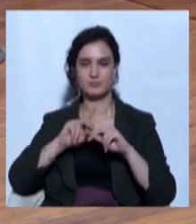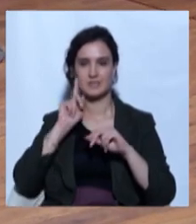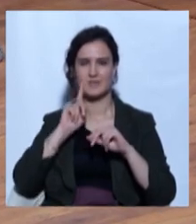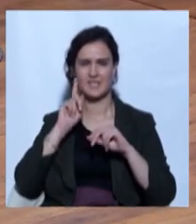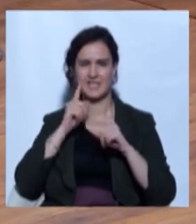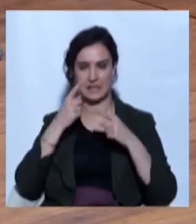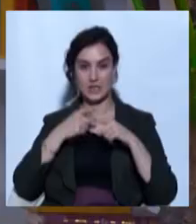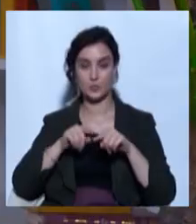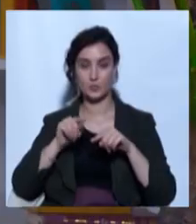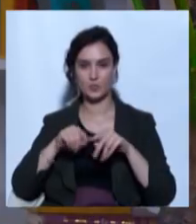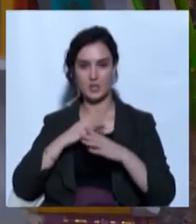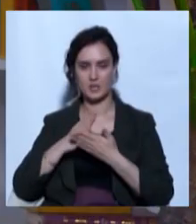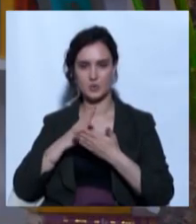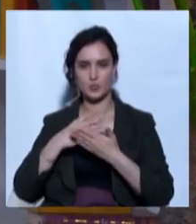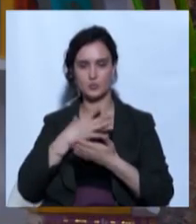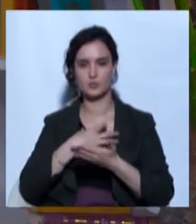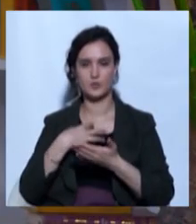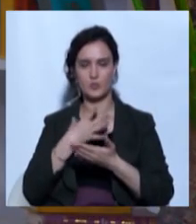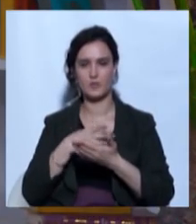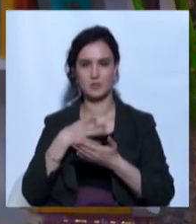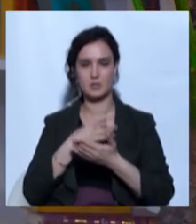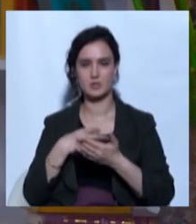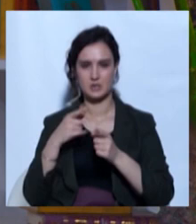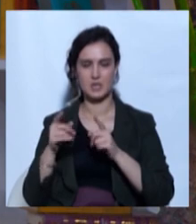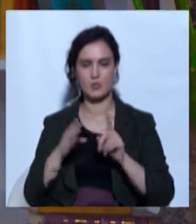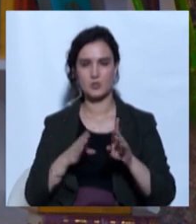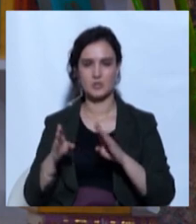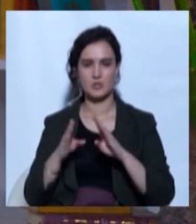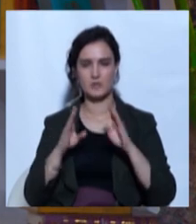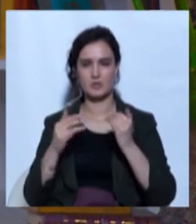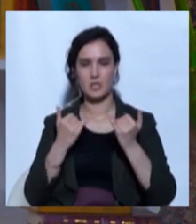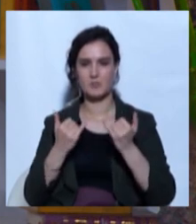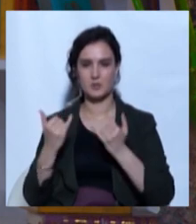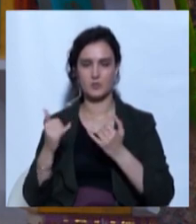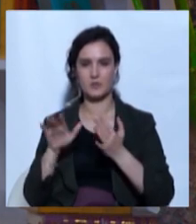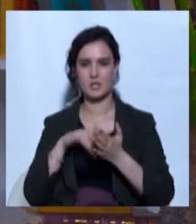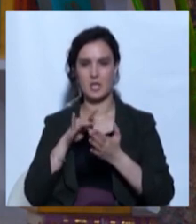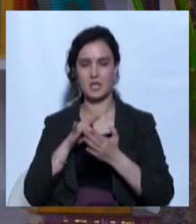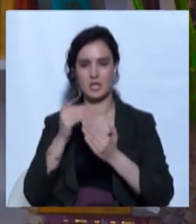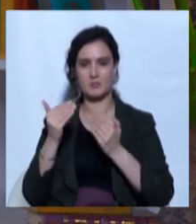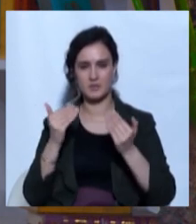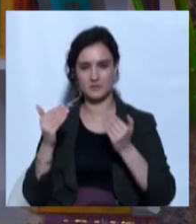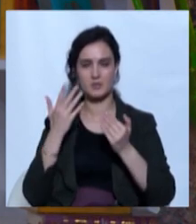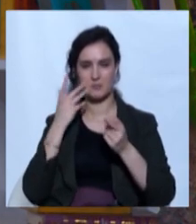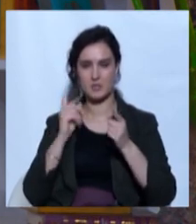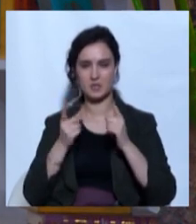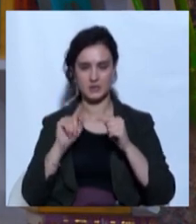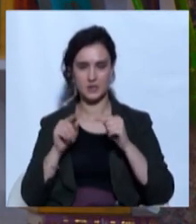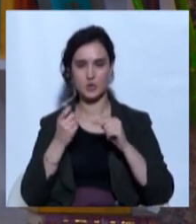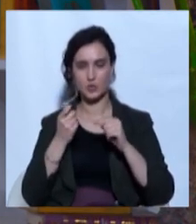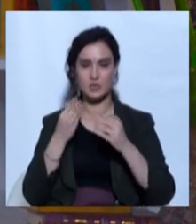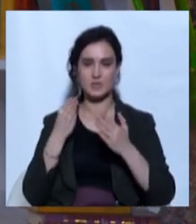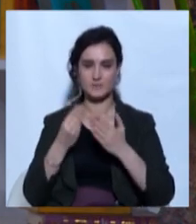მწვანე არქიტექტურა არის უმნიშვნელოვანესი გამოსავალი თანამედროვე ქალაქებისათვის. მართალია